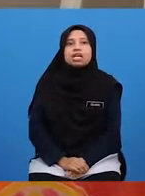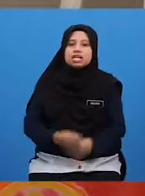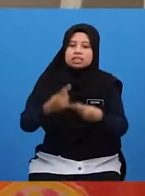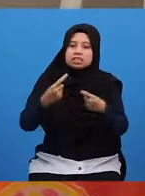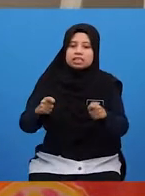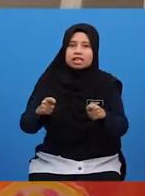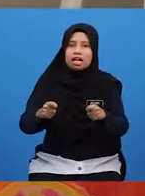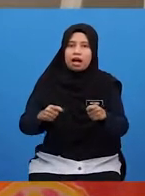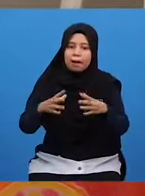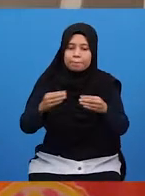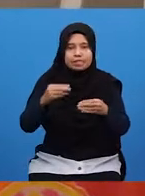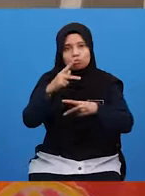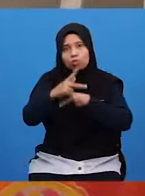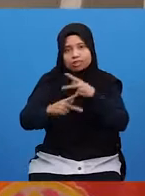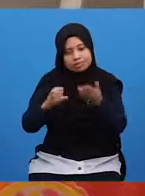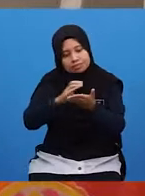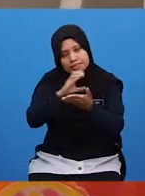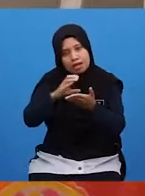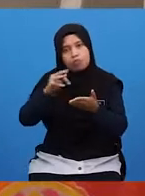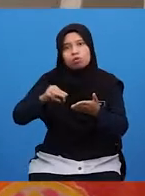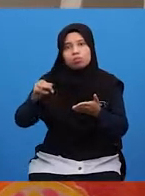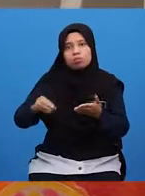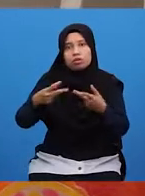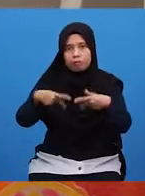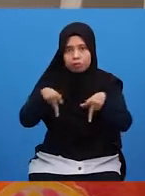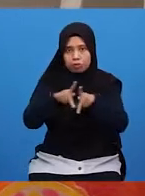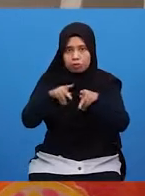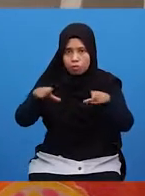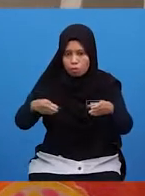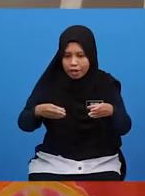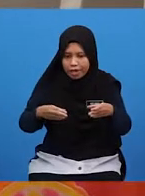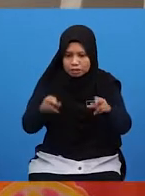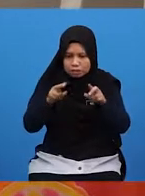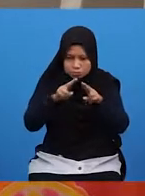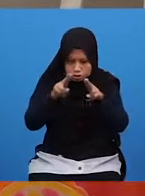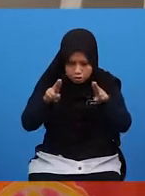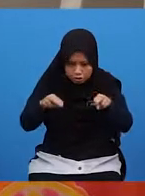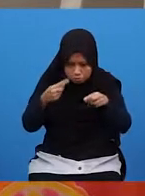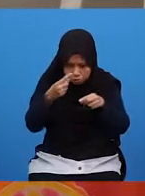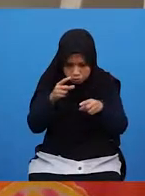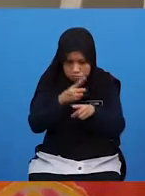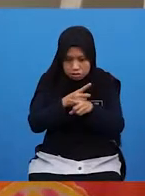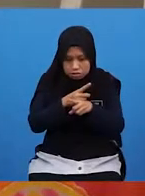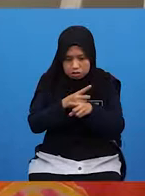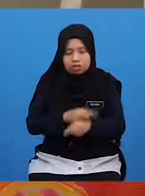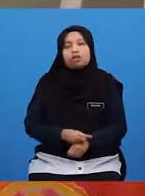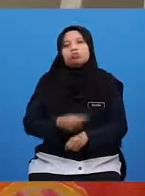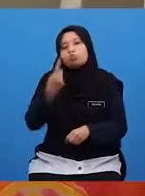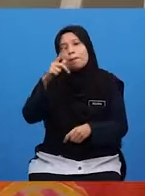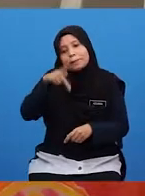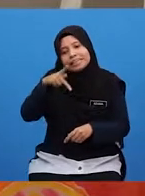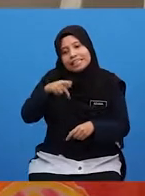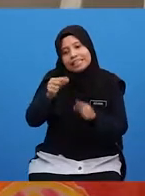Setelah selesai proses mencanting, murid-murid perlu membuat pemeriksaan hasil cantingan lilin untuk